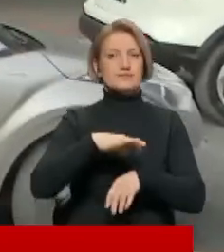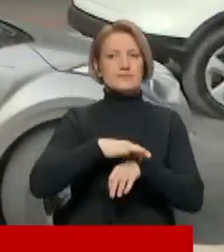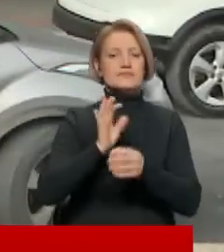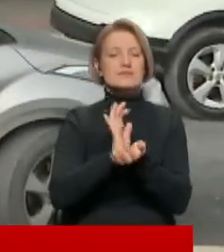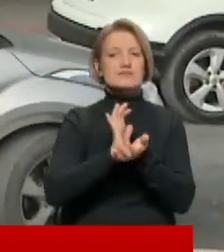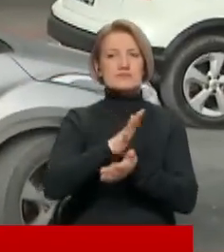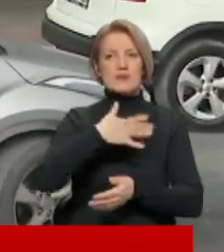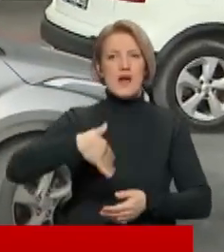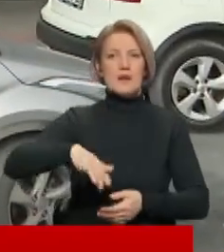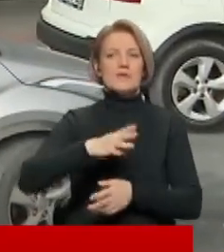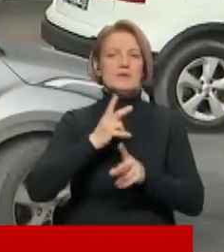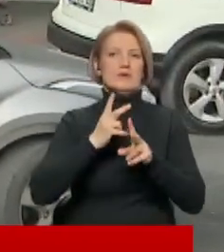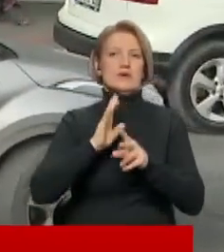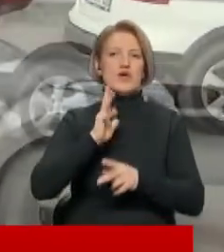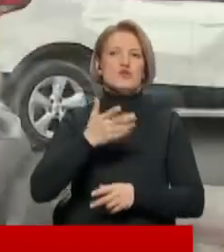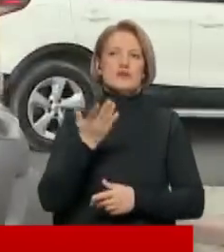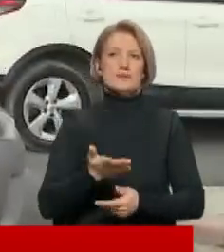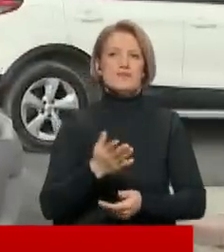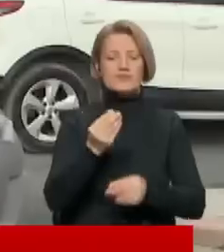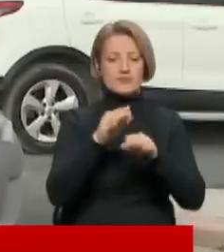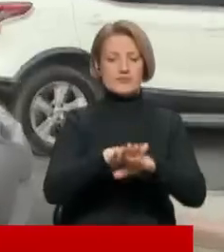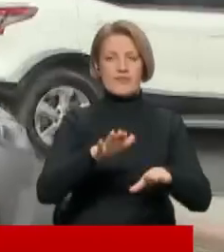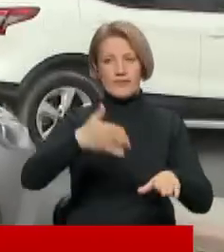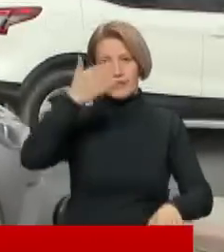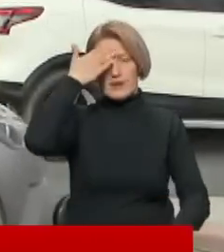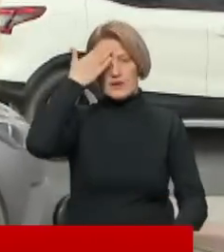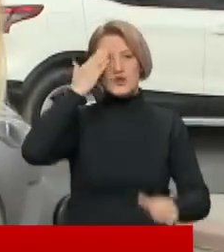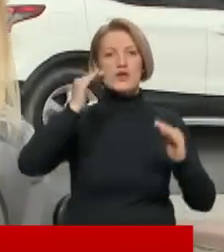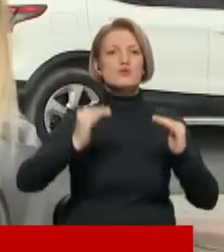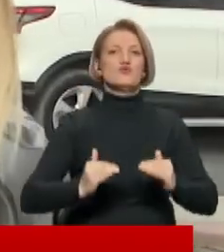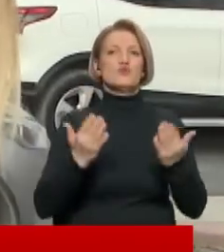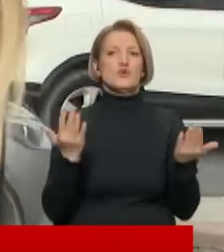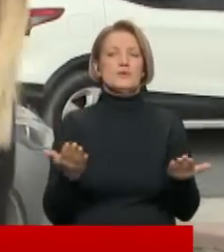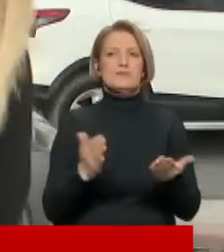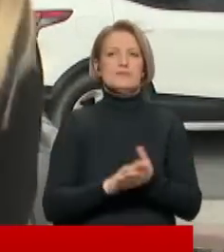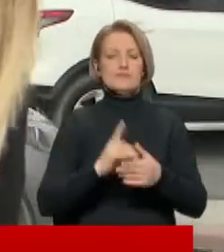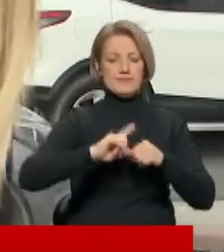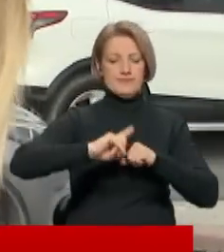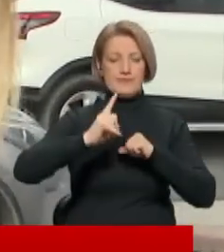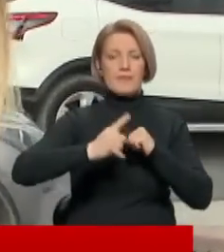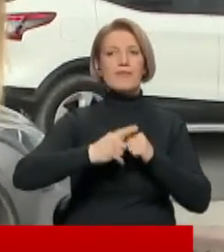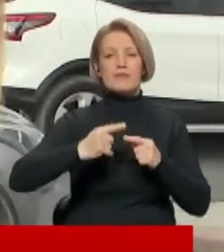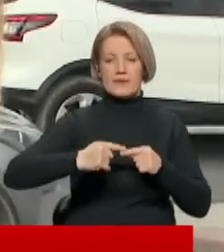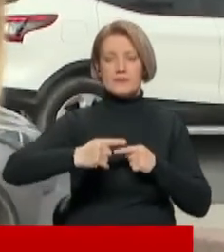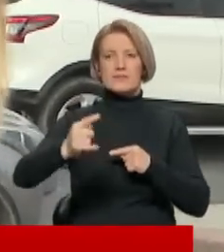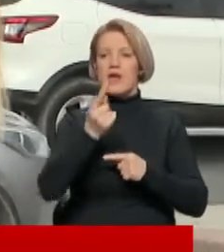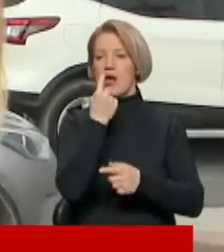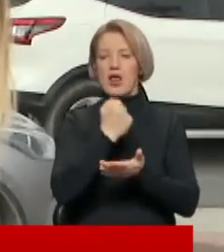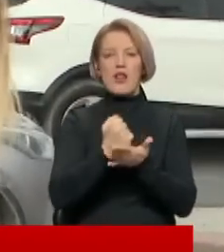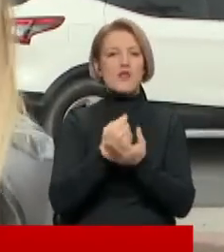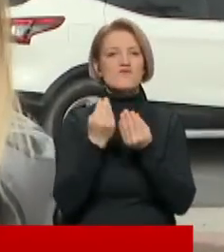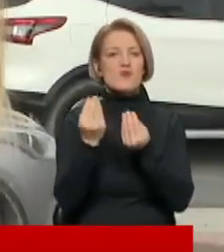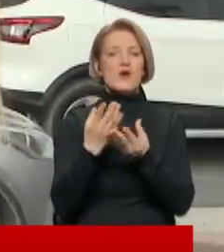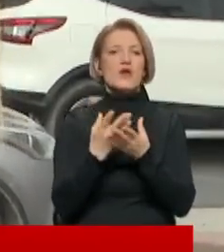hepimiz geçirdik yani çocuklarını ateşi sönmüyor Yani bir haftadan beri veriyoruz ilaç